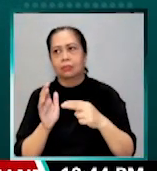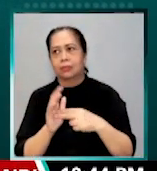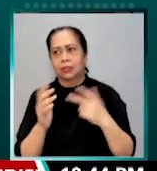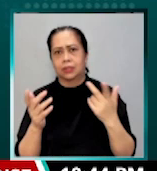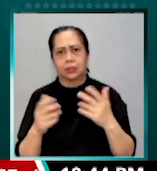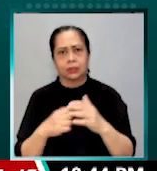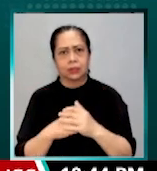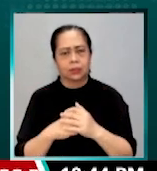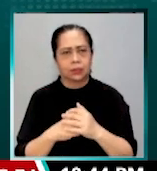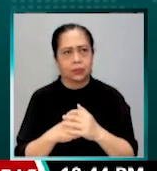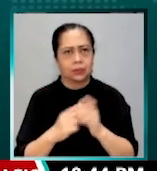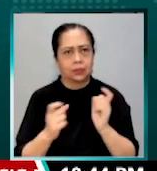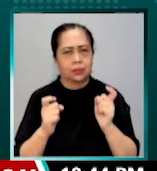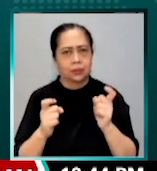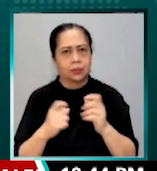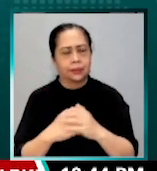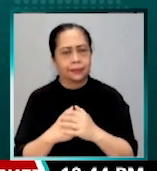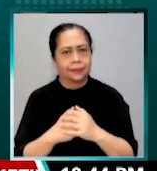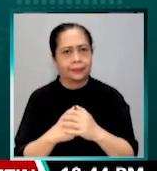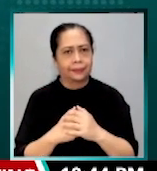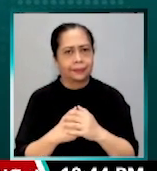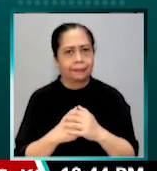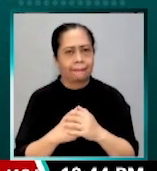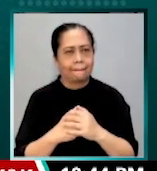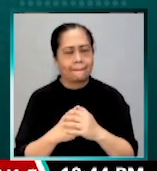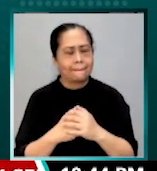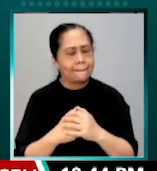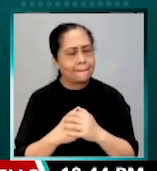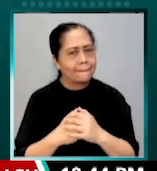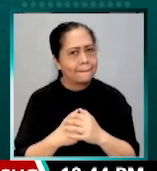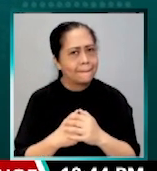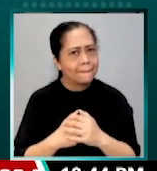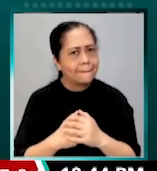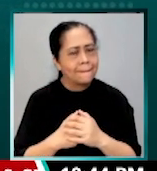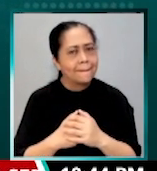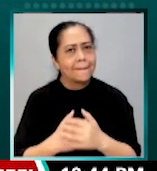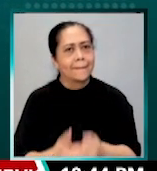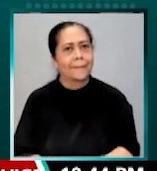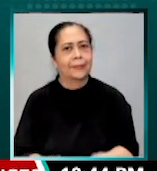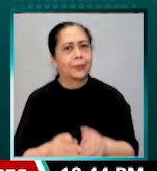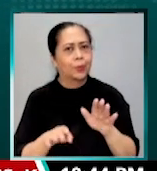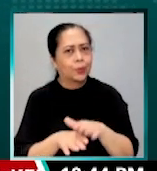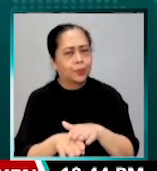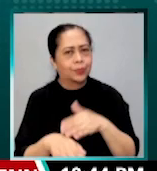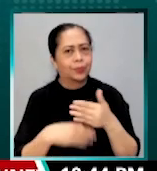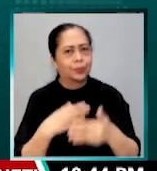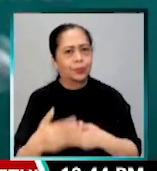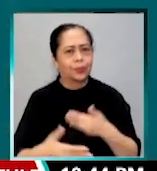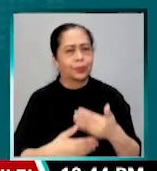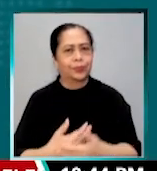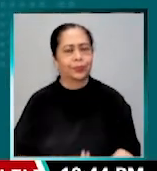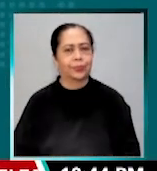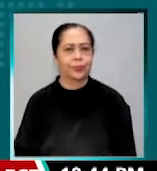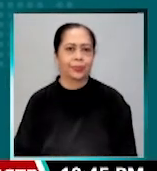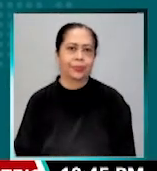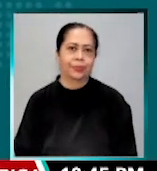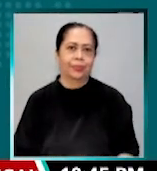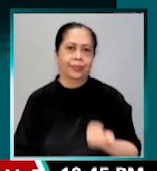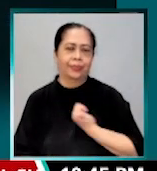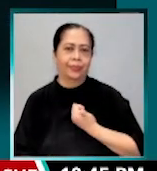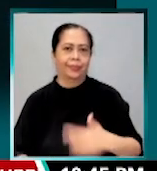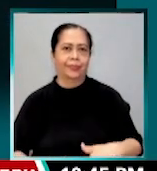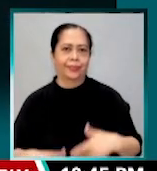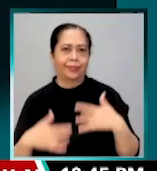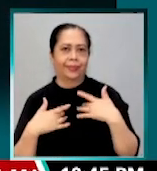big changes ang gusto mong mangyari. Small changes, pero pag pinagsama-sama mo yung small changes, it has a big effect sa buhay mo. Isa pang